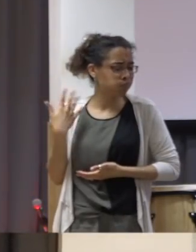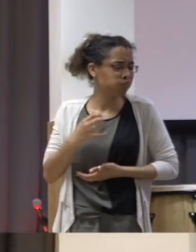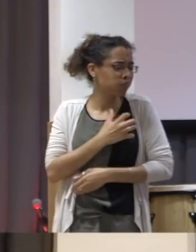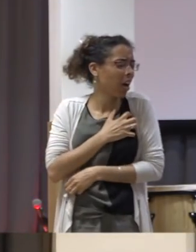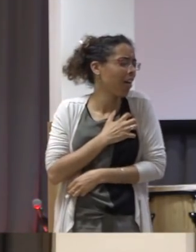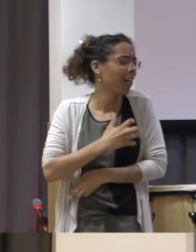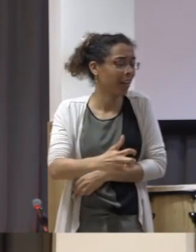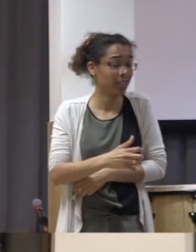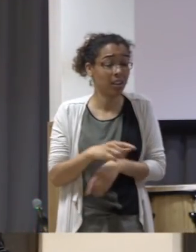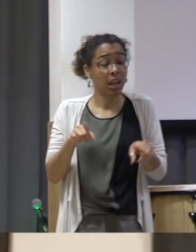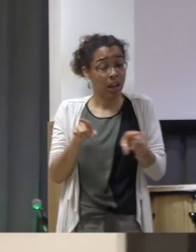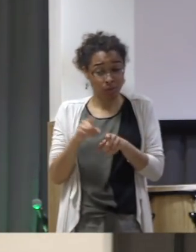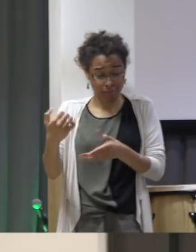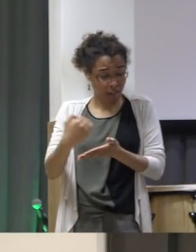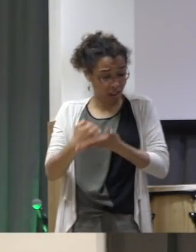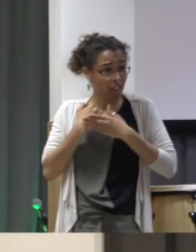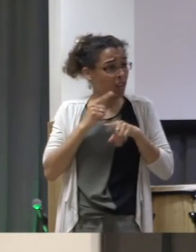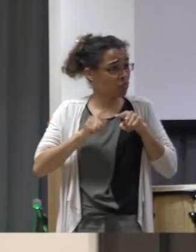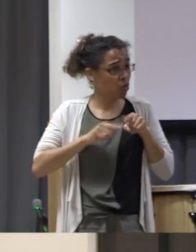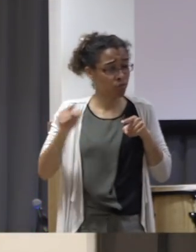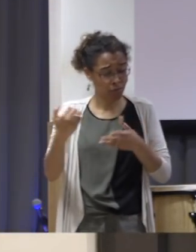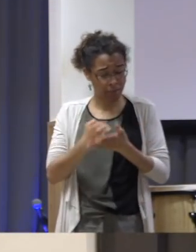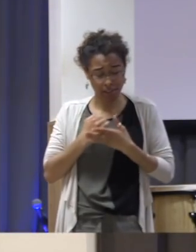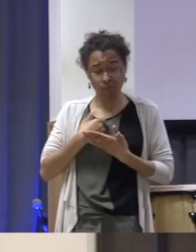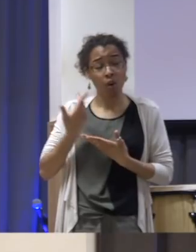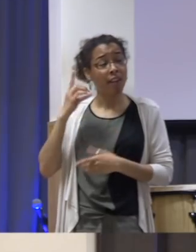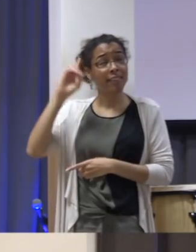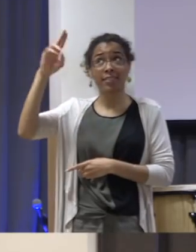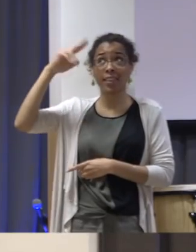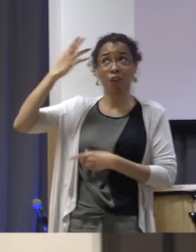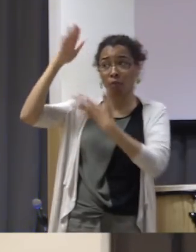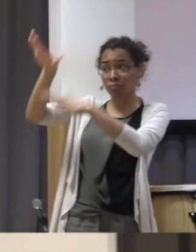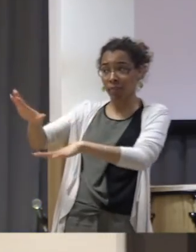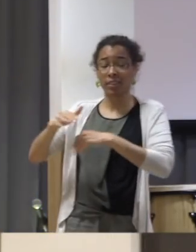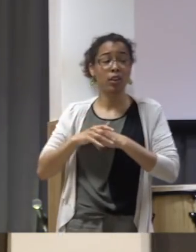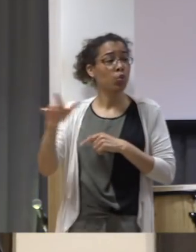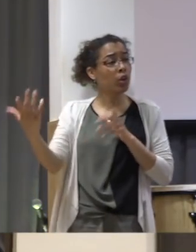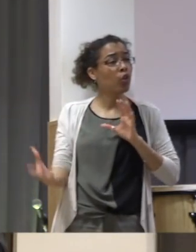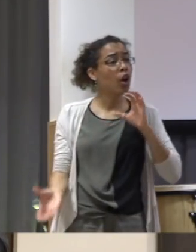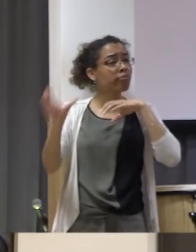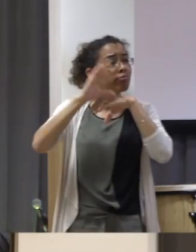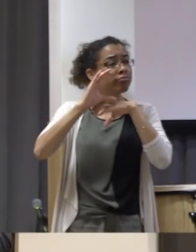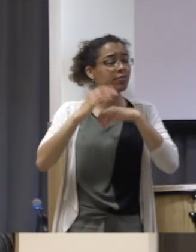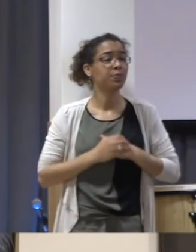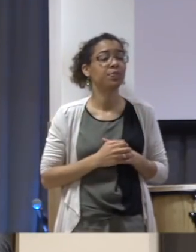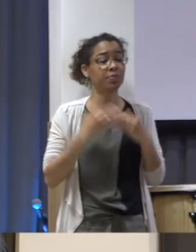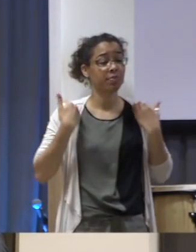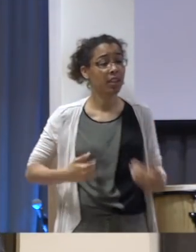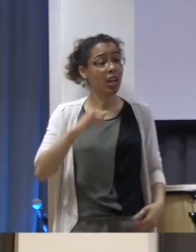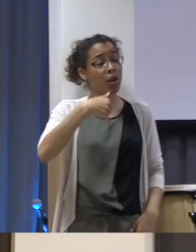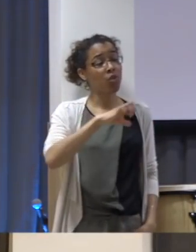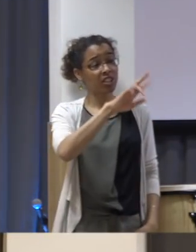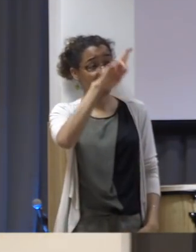Il m'a aussi beaucoup aidé dans beaucoup de choses. Donc je bénis le Seigneur et que nous nous complétons. Voilà, je suis Géry